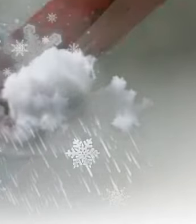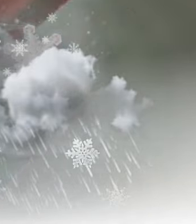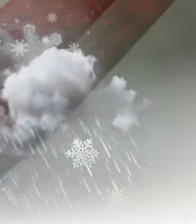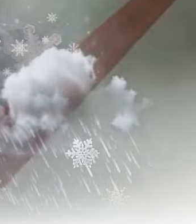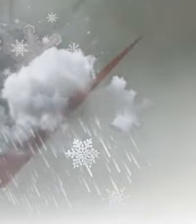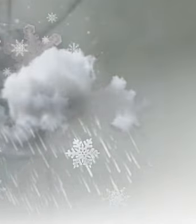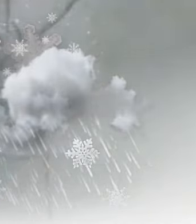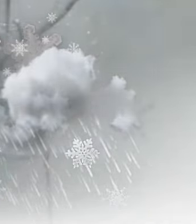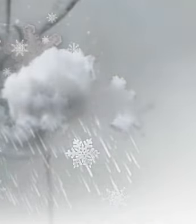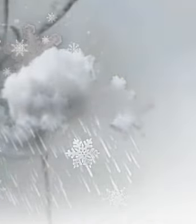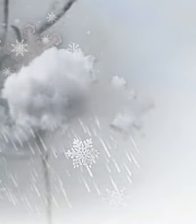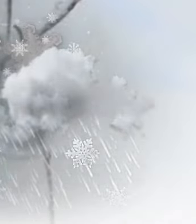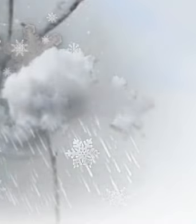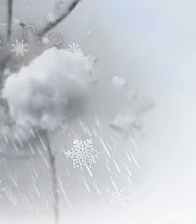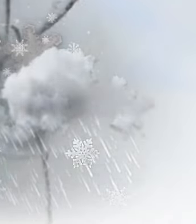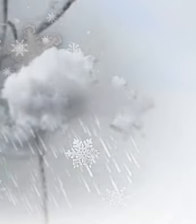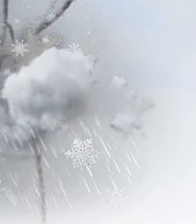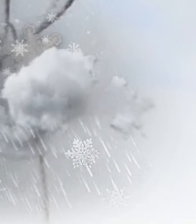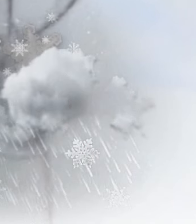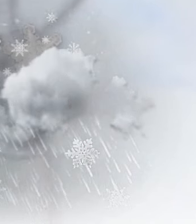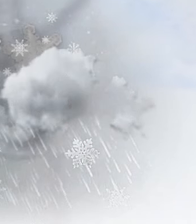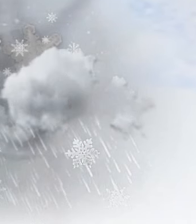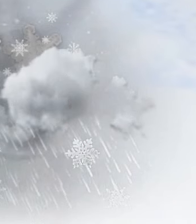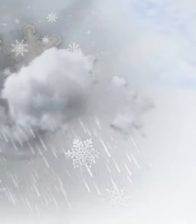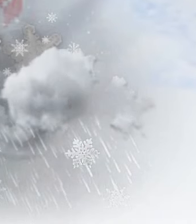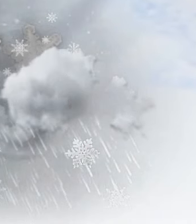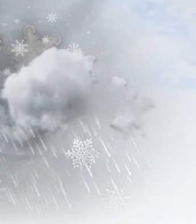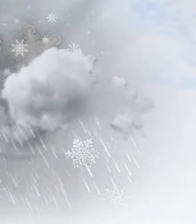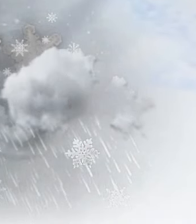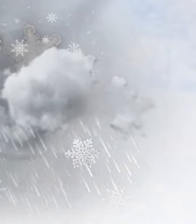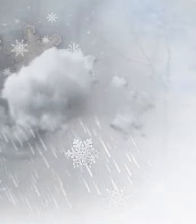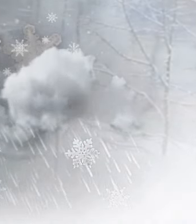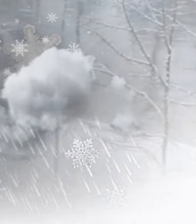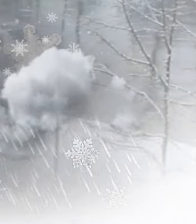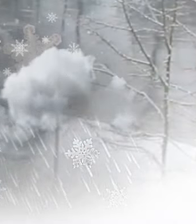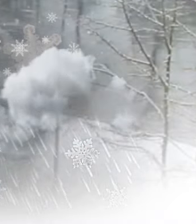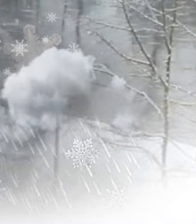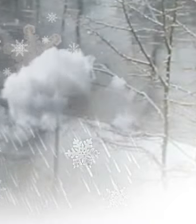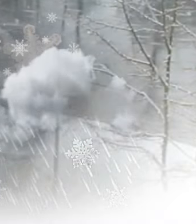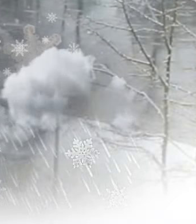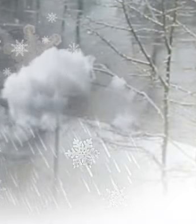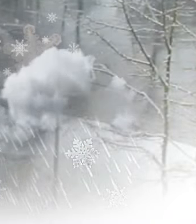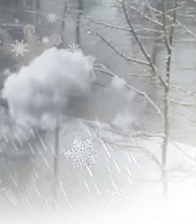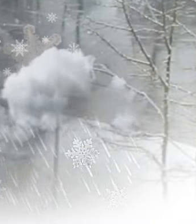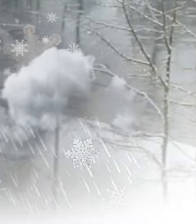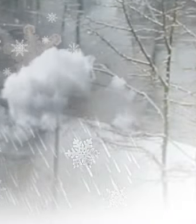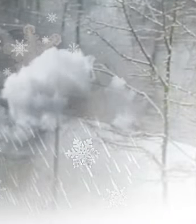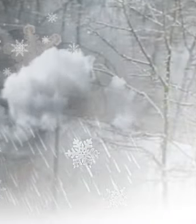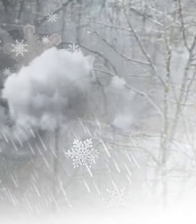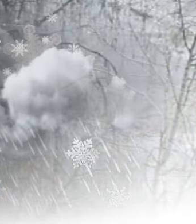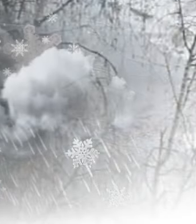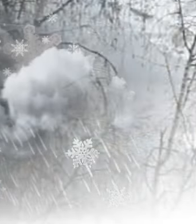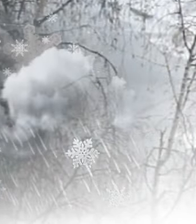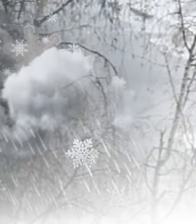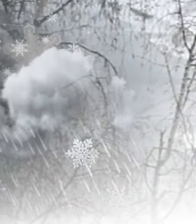невялікі дождь і снех. Ветер пауднёва заходні 2-4 метры за секунду. У